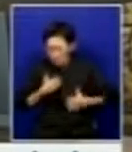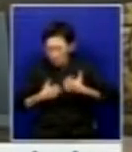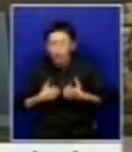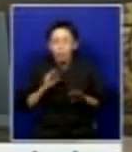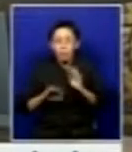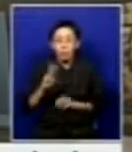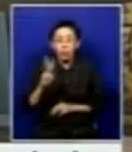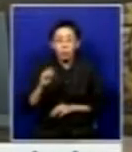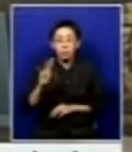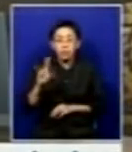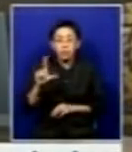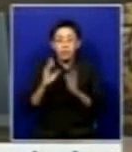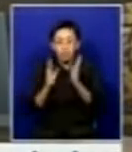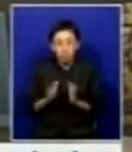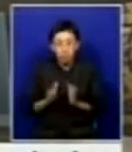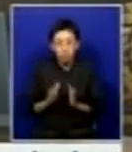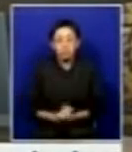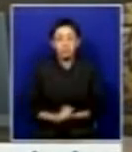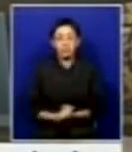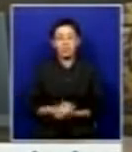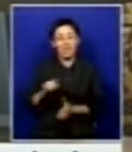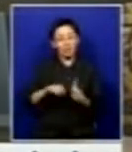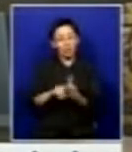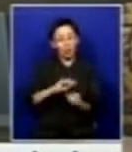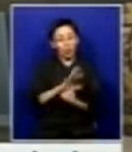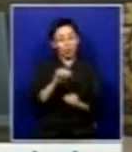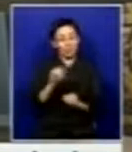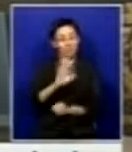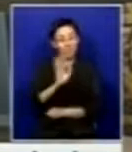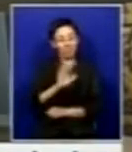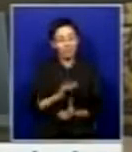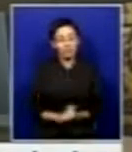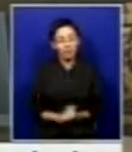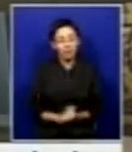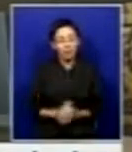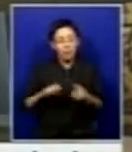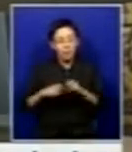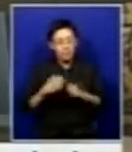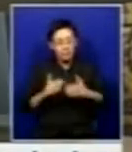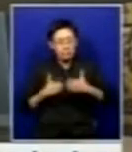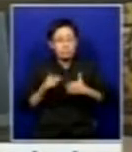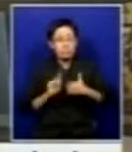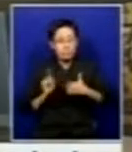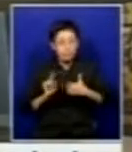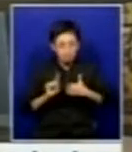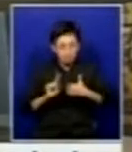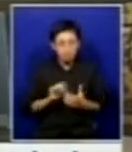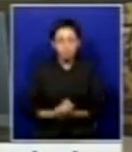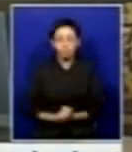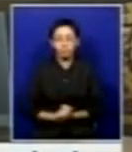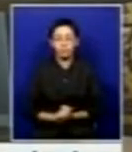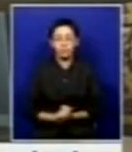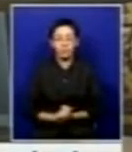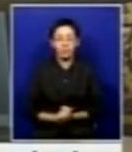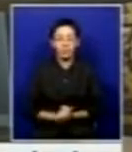นมันไม่ได้เกิดจากโรคนี้ครับมันเกิดจากพิษการ